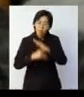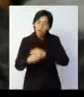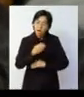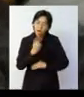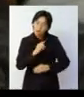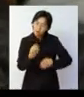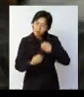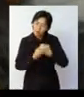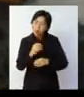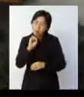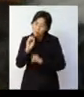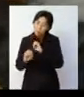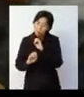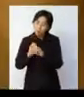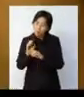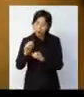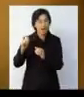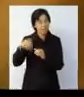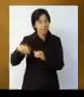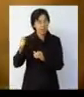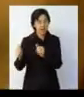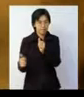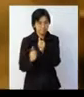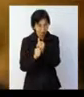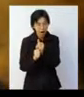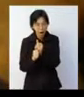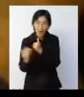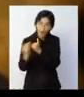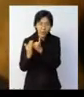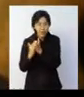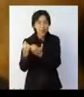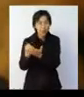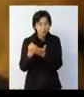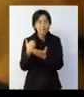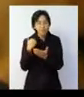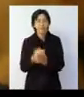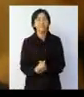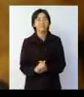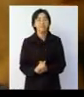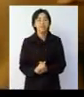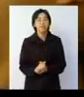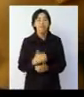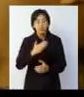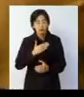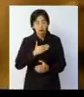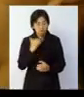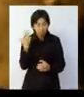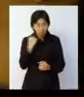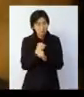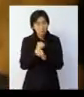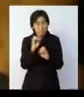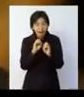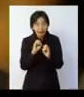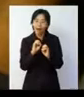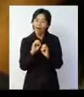ความต้องการของคนพิการกิจวัตรประจำวันคือทั่วไปที่